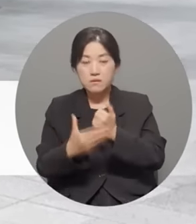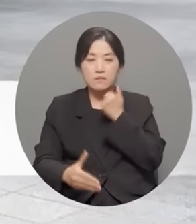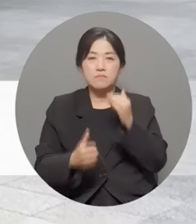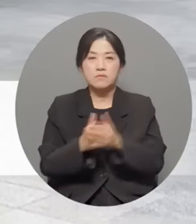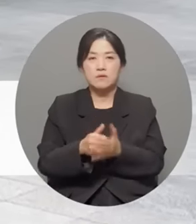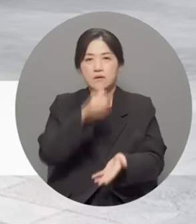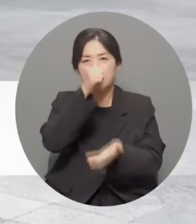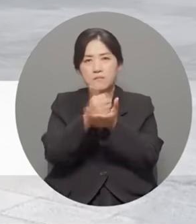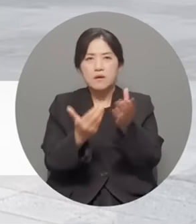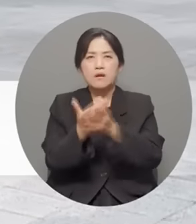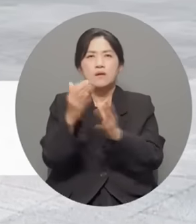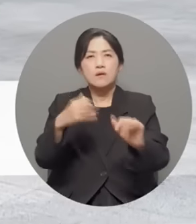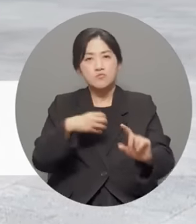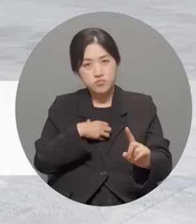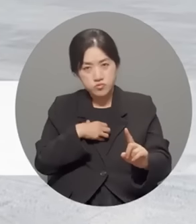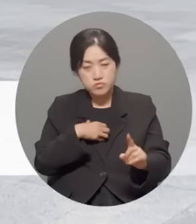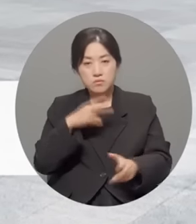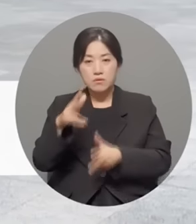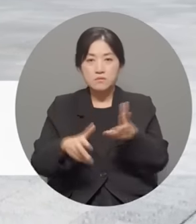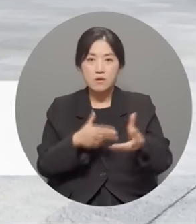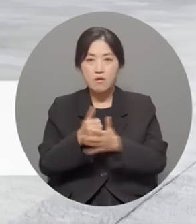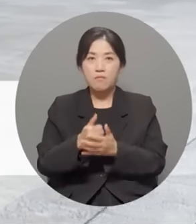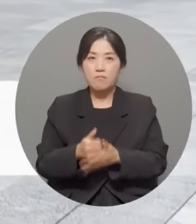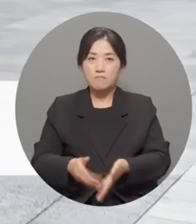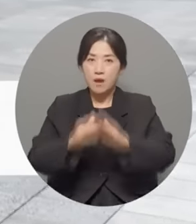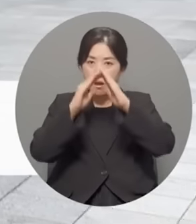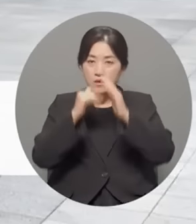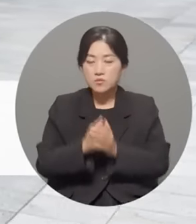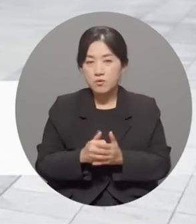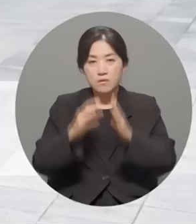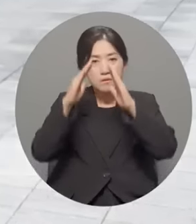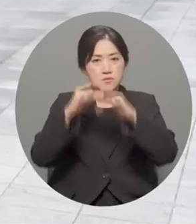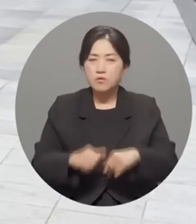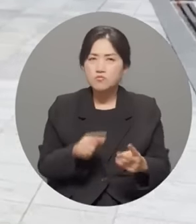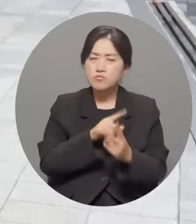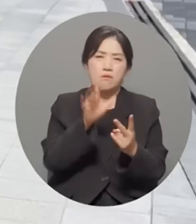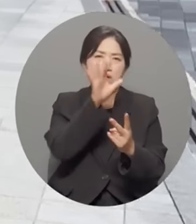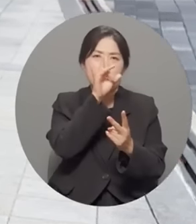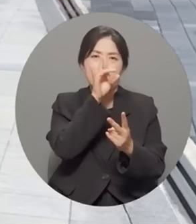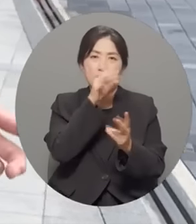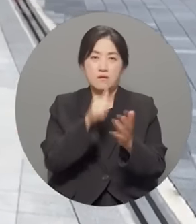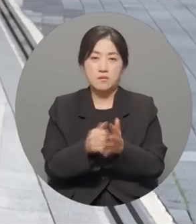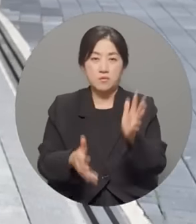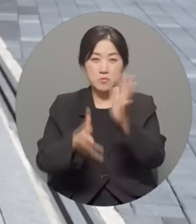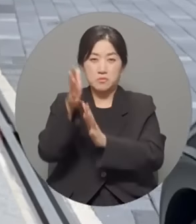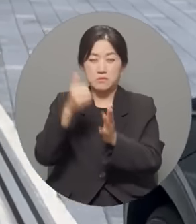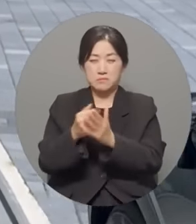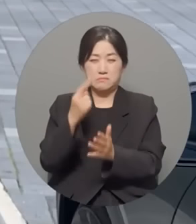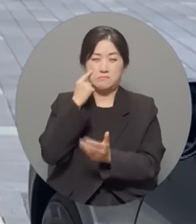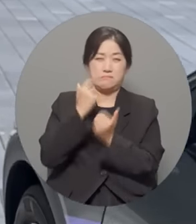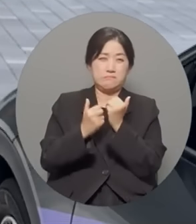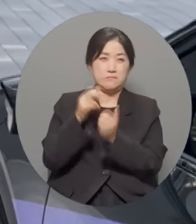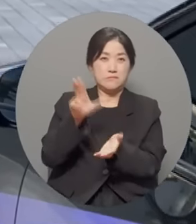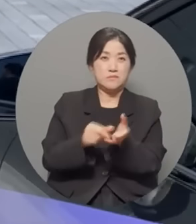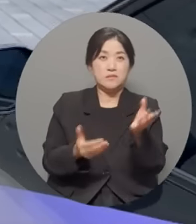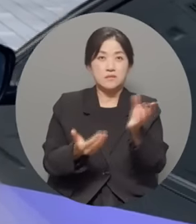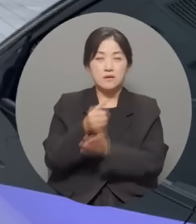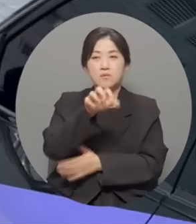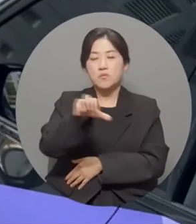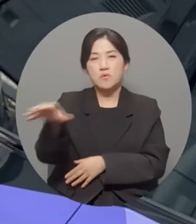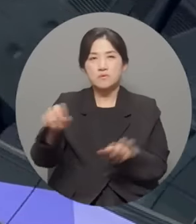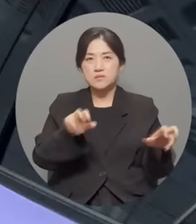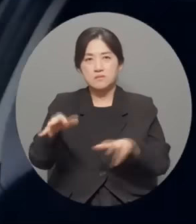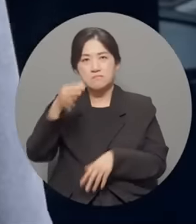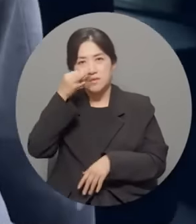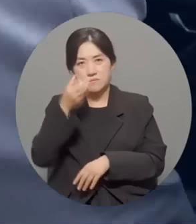우려되지만 사업도 철거도 쉽지 않다고 합니다. 도심 속 흉물로 전락한 방치된 빈집들, 지금 바로